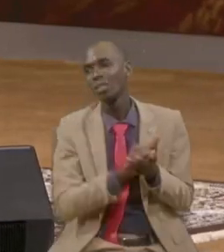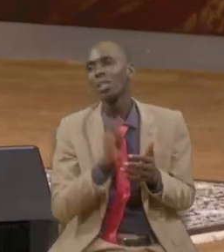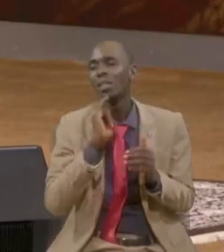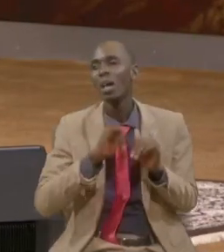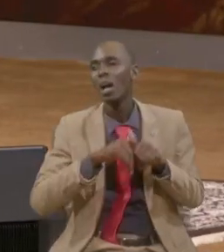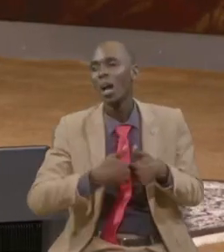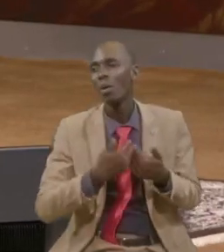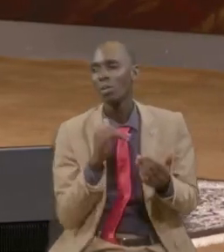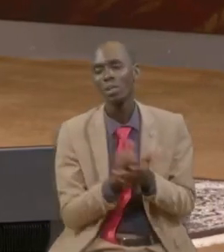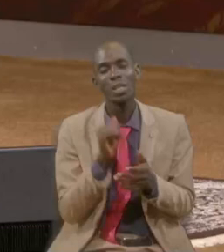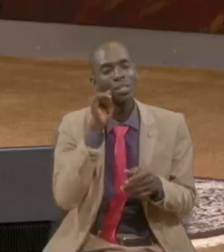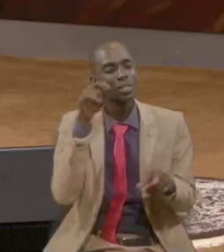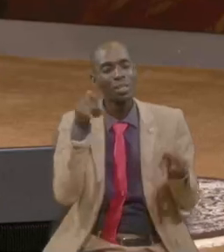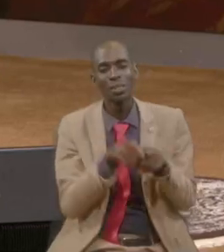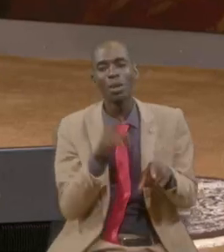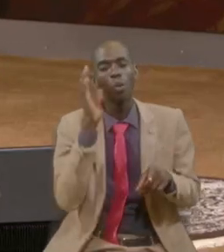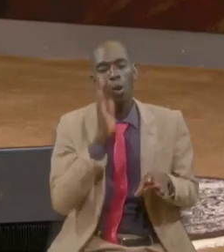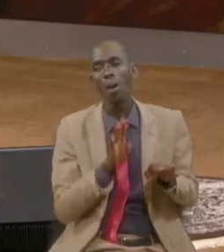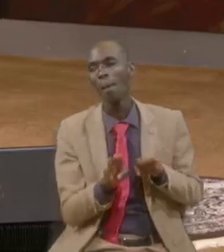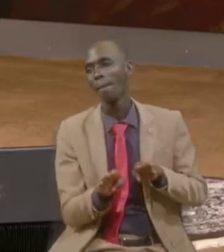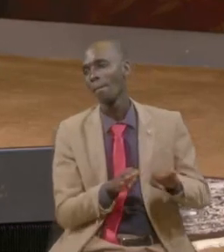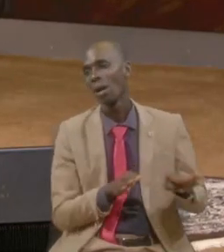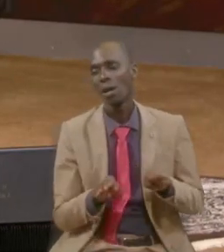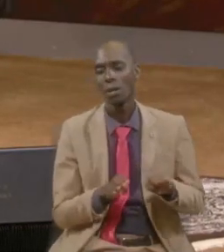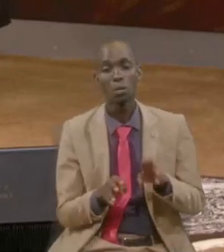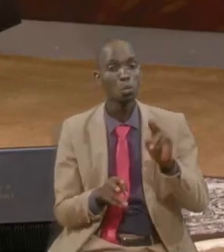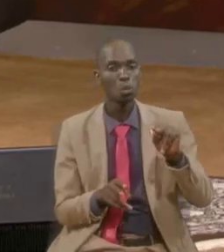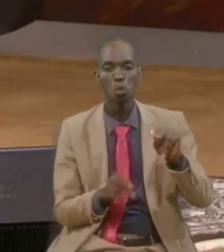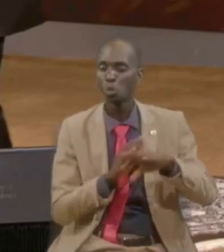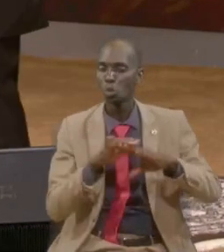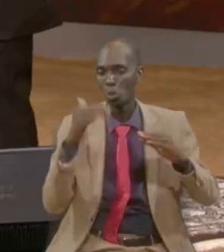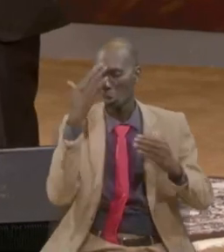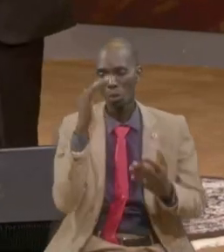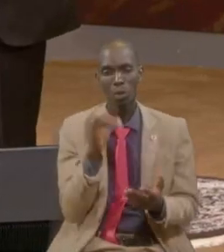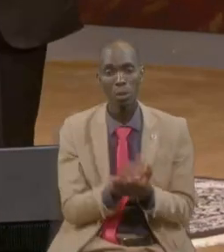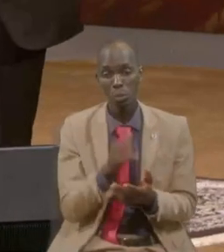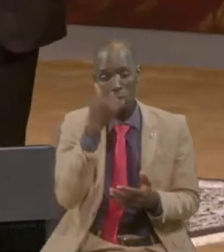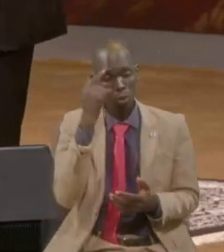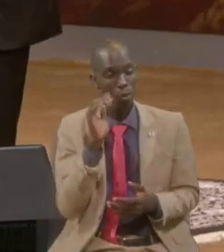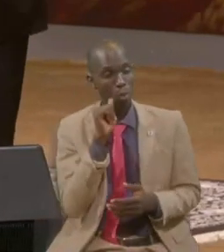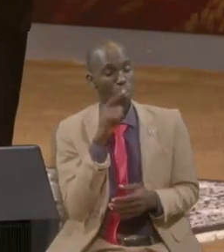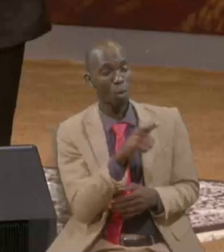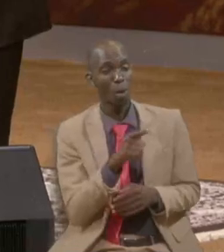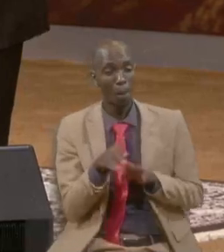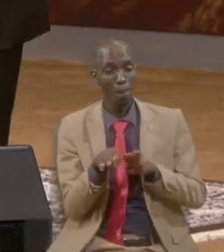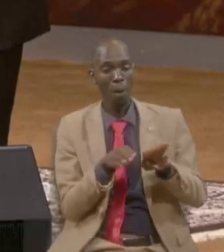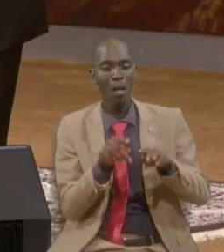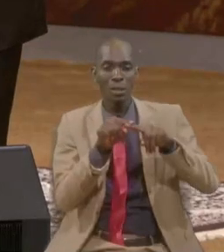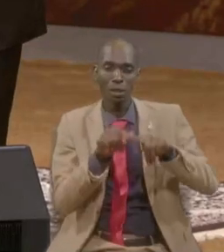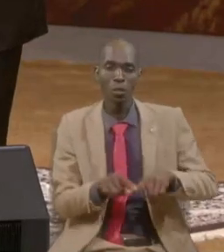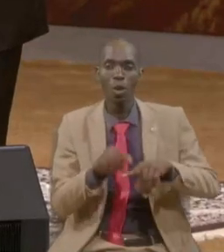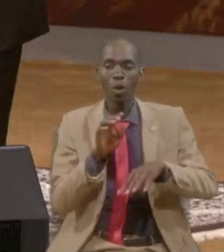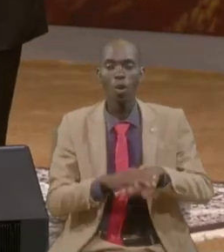que telle soeur va agir, va se comporter. Non. Son comportement